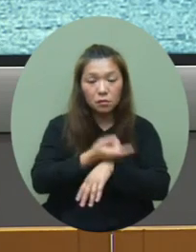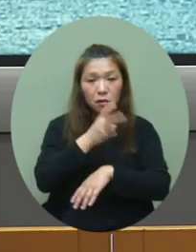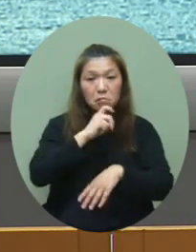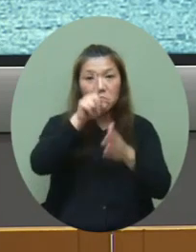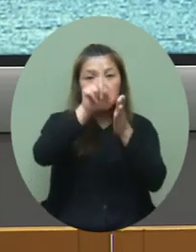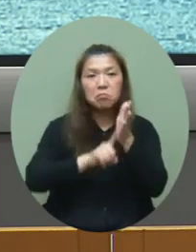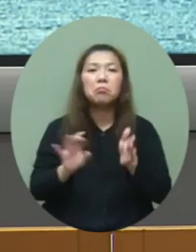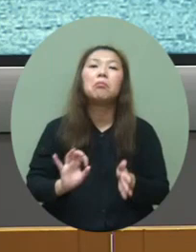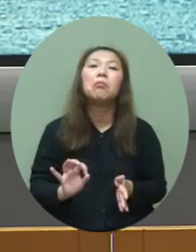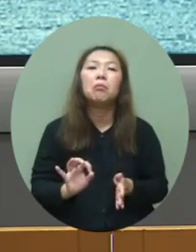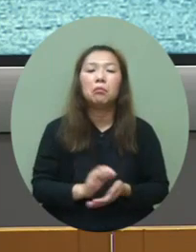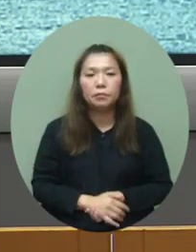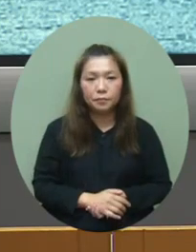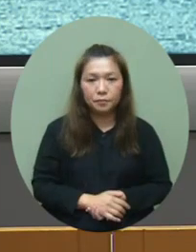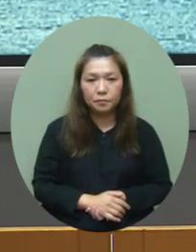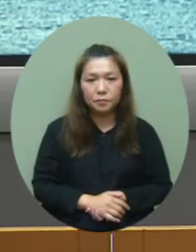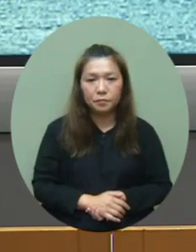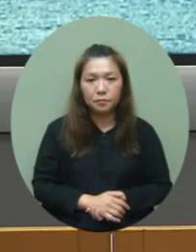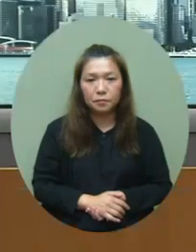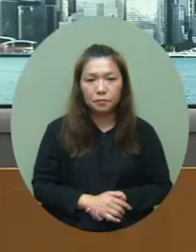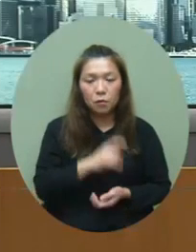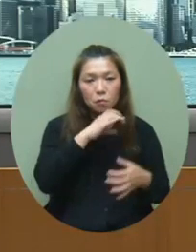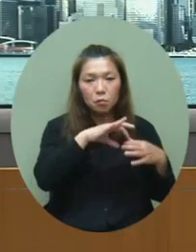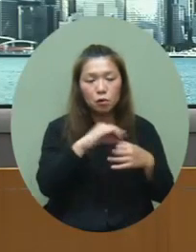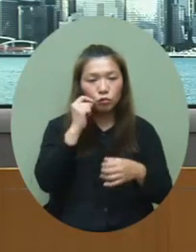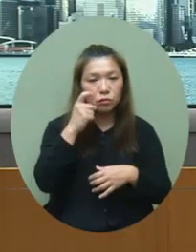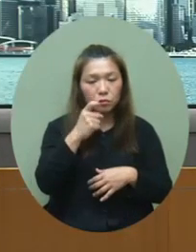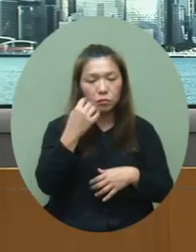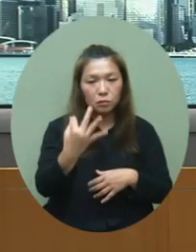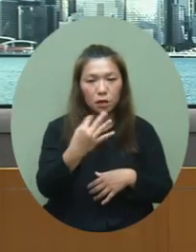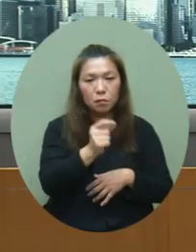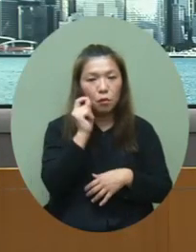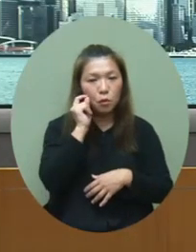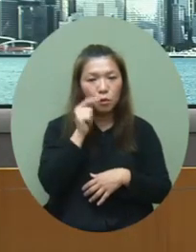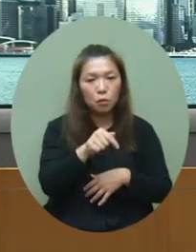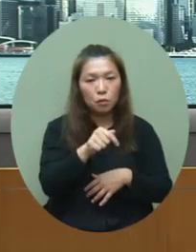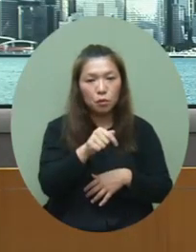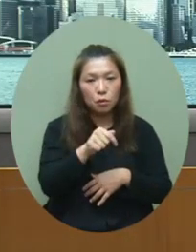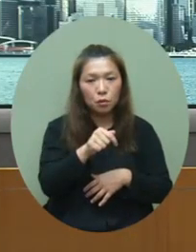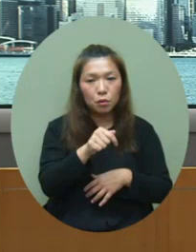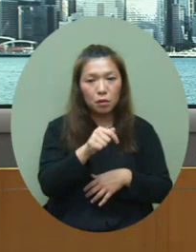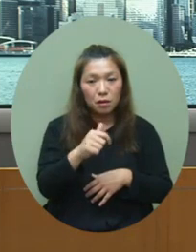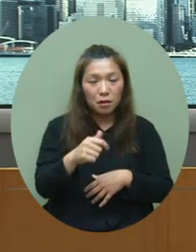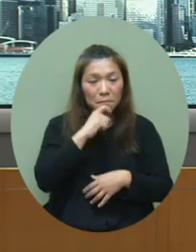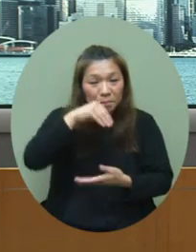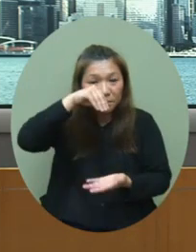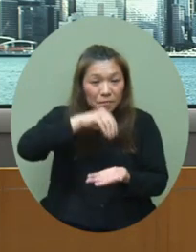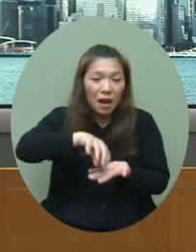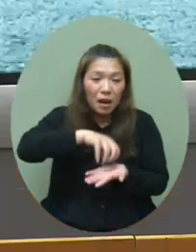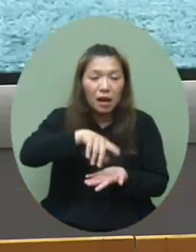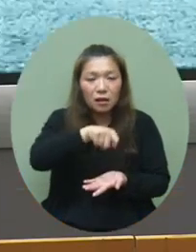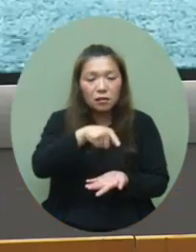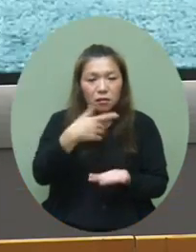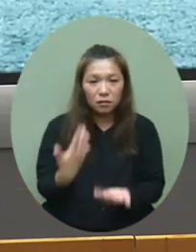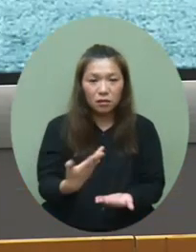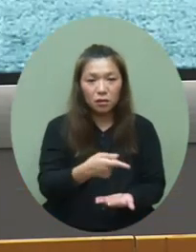向下嘅趨勢。 係，關於個93歲個女性，當然我唔能夠完全肯定，但係根據佢